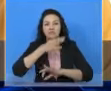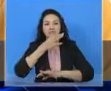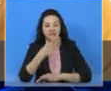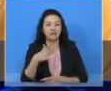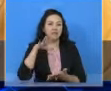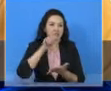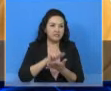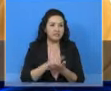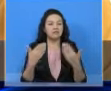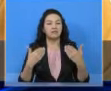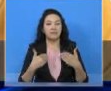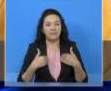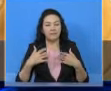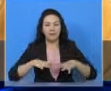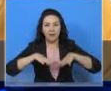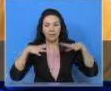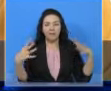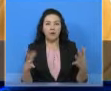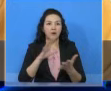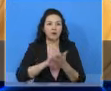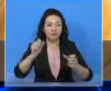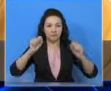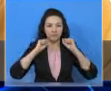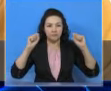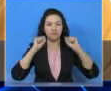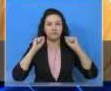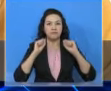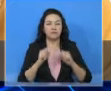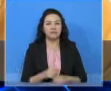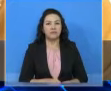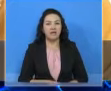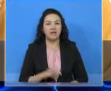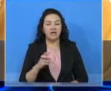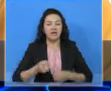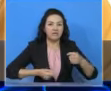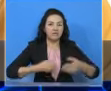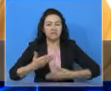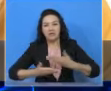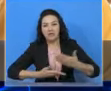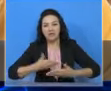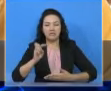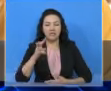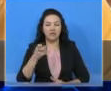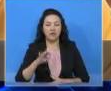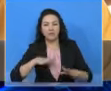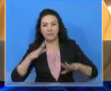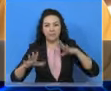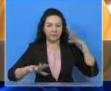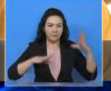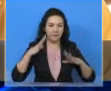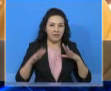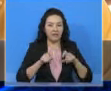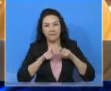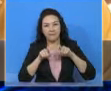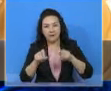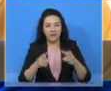здесь заниматься. Я больше занимаюсь физкультурой и спортом. Скандинавская ходьба у нас здесь, тренажеры,